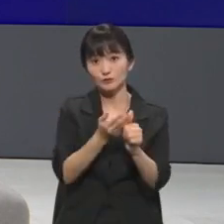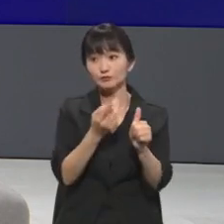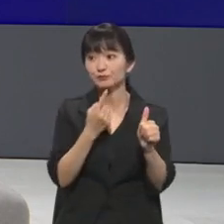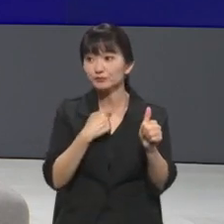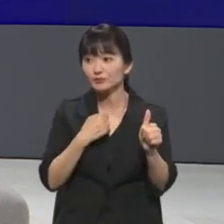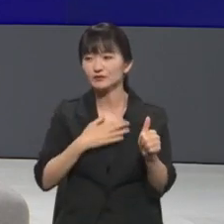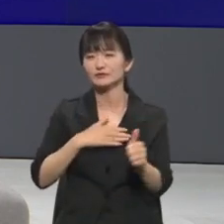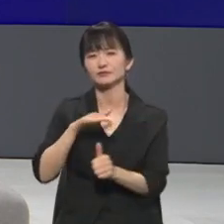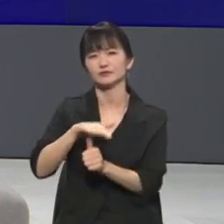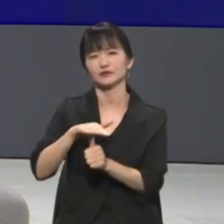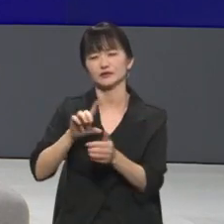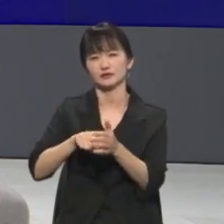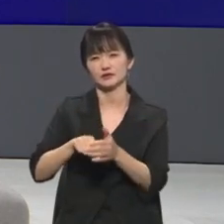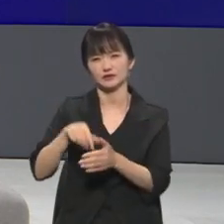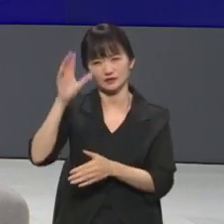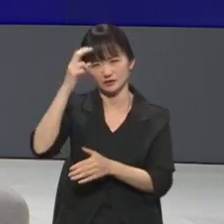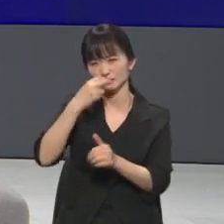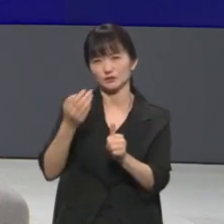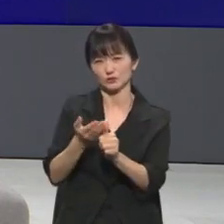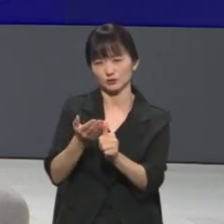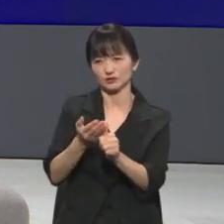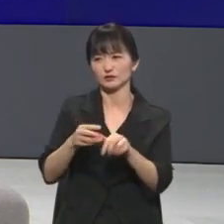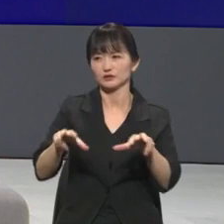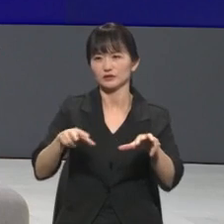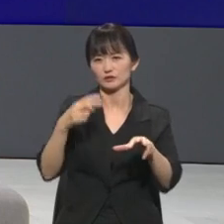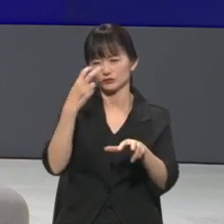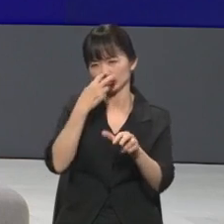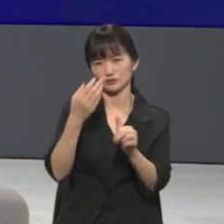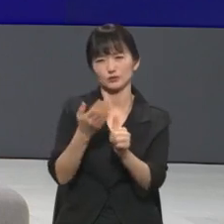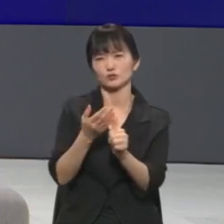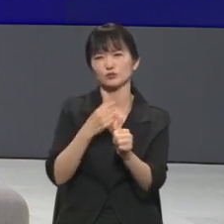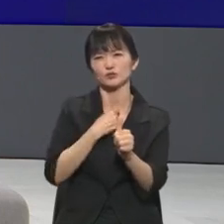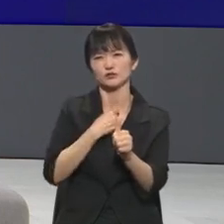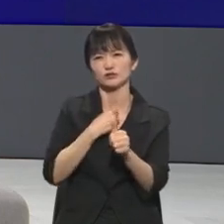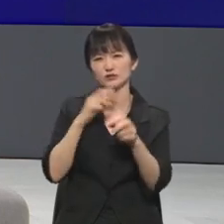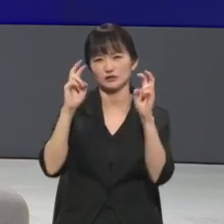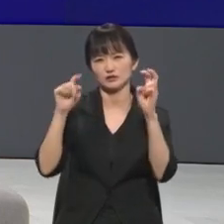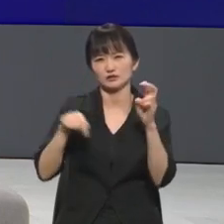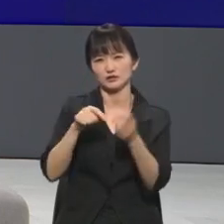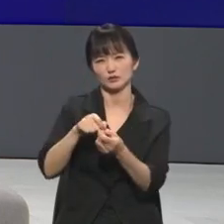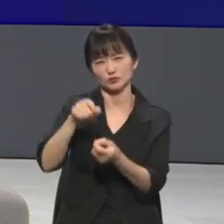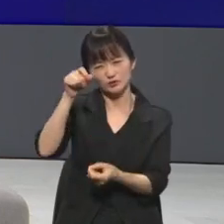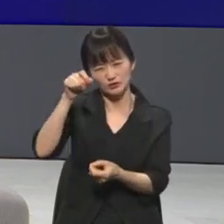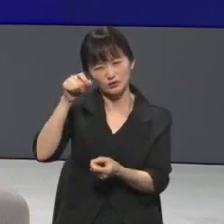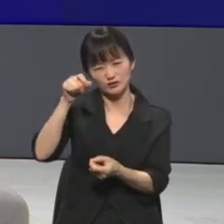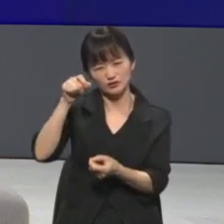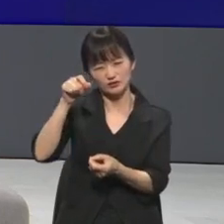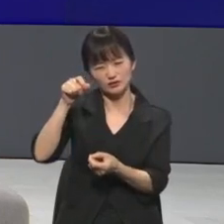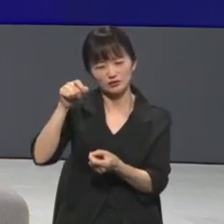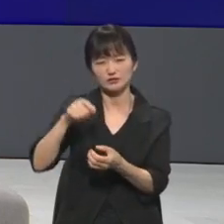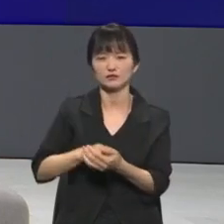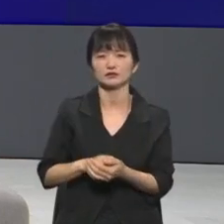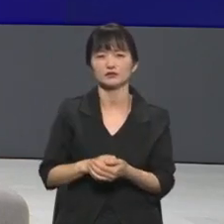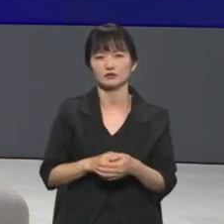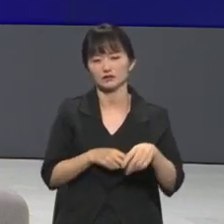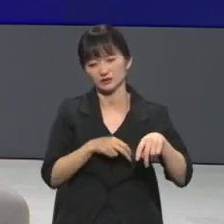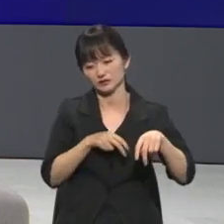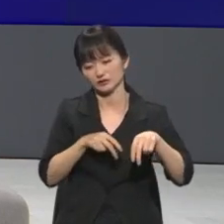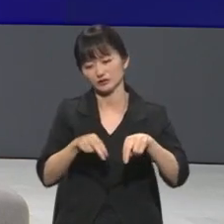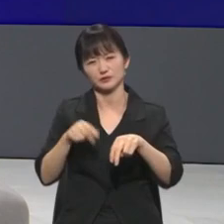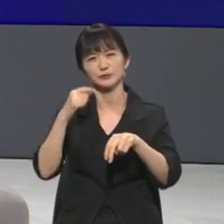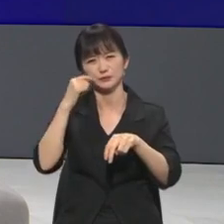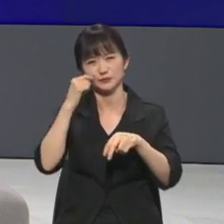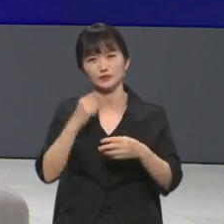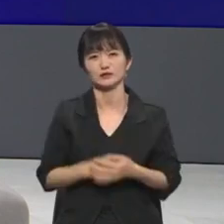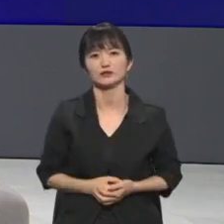어릴 때 강아지를 키웠고 지금도 키우고 싶은데 회사에서 오래 있으니까 산책을 못 시켜서 좀못 키우고 있어요. 저도 14년 키웠어요. 이제 오.